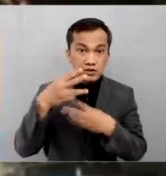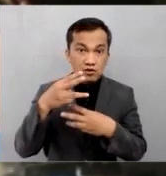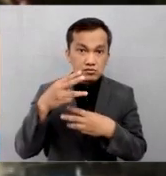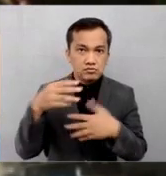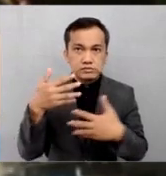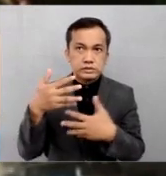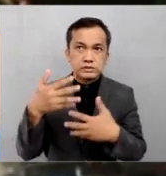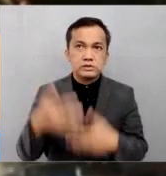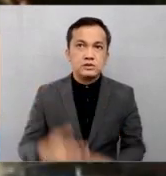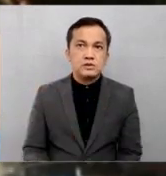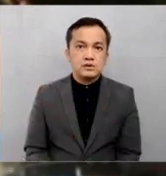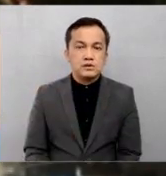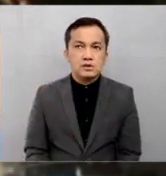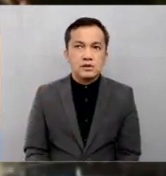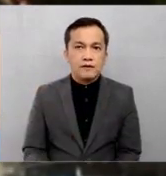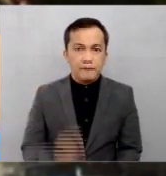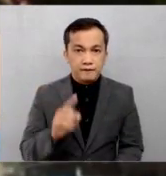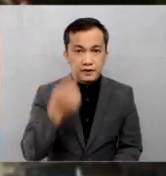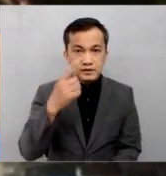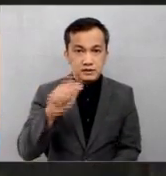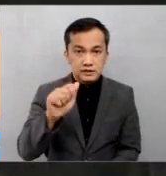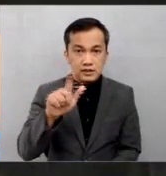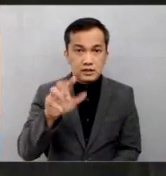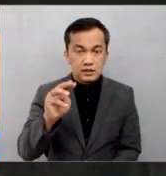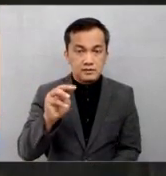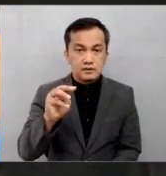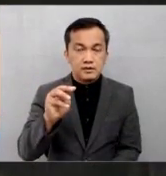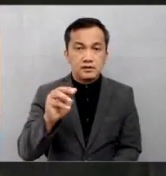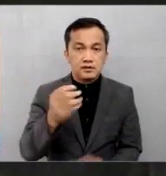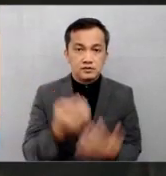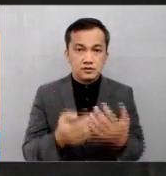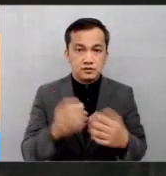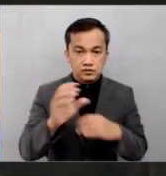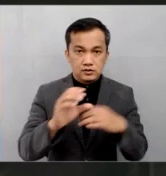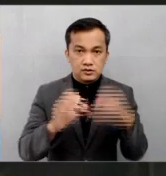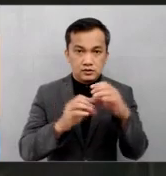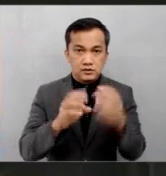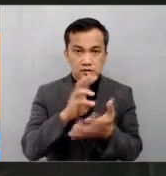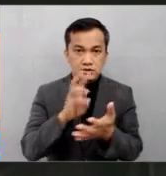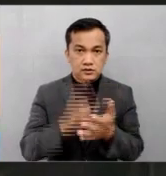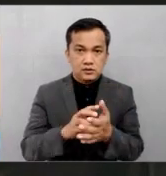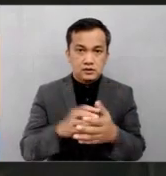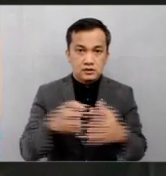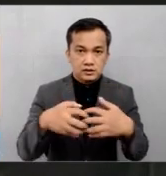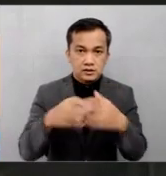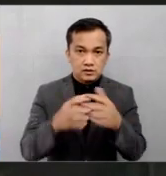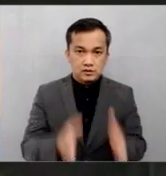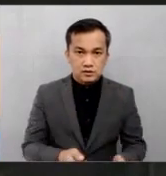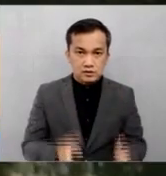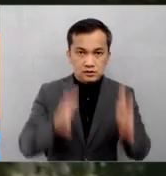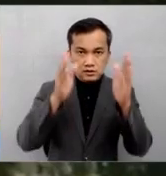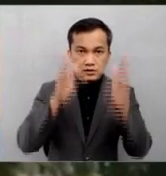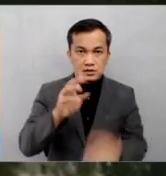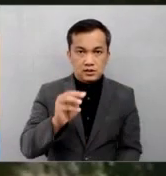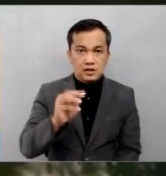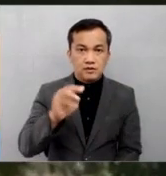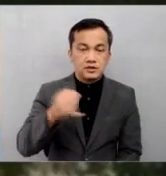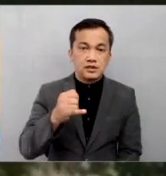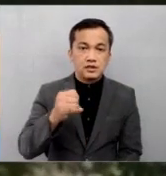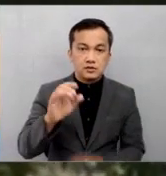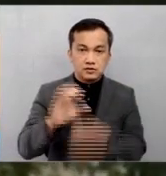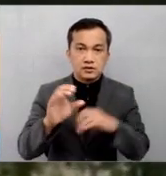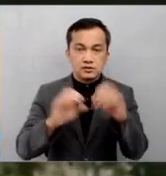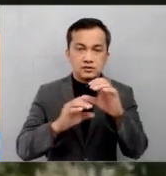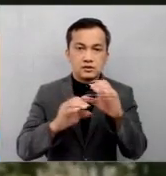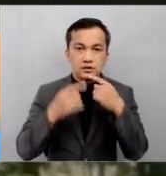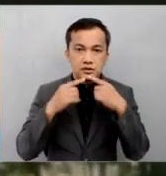Umabot sa first alarm ang sunog sa construction site ng itinatayong high-rise building ng MJ Fort Construction at naideklarang fire